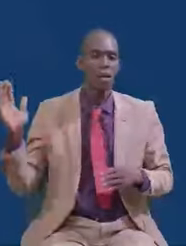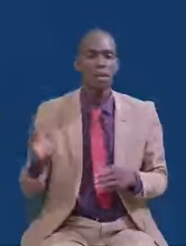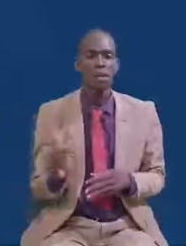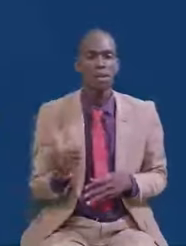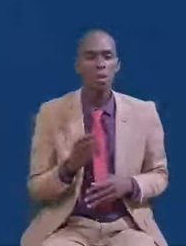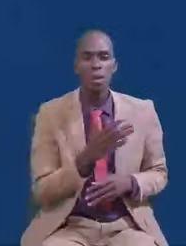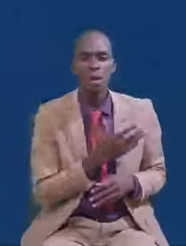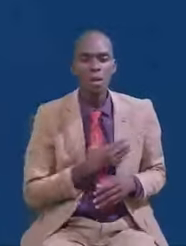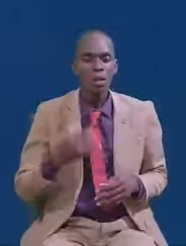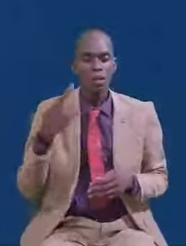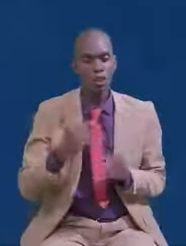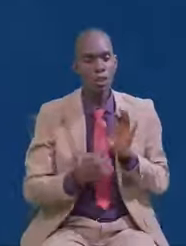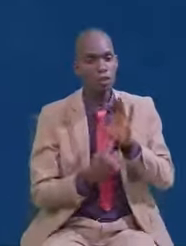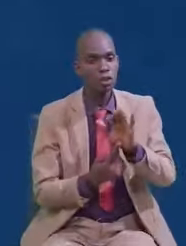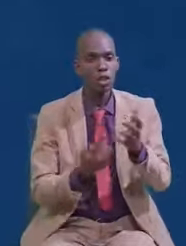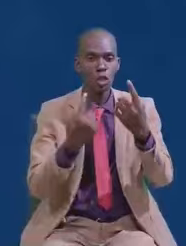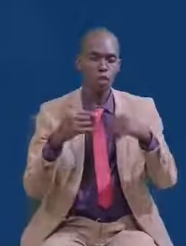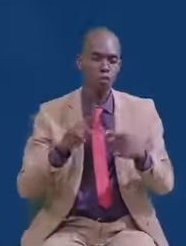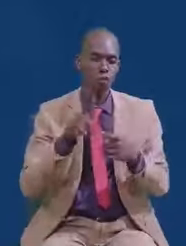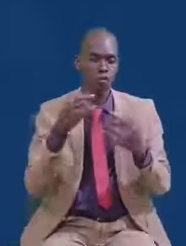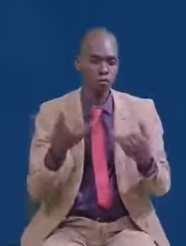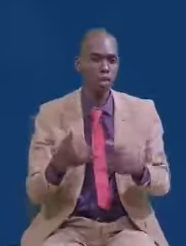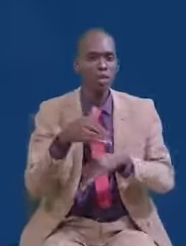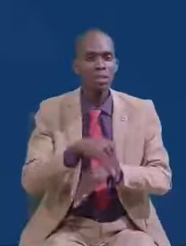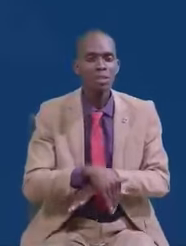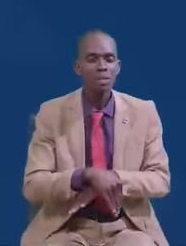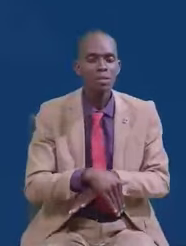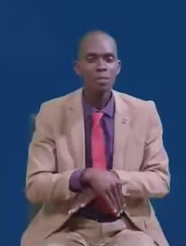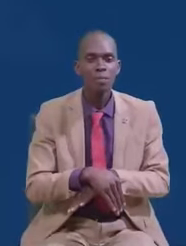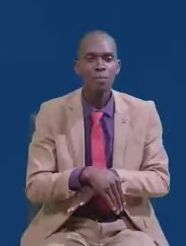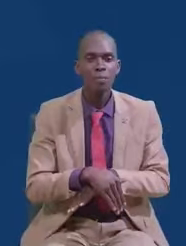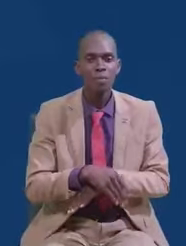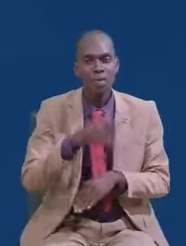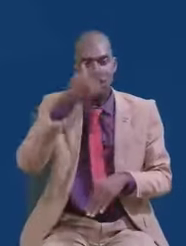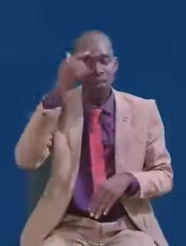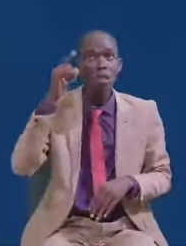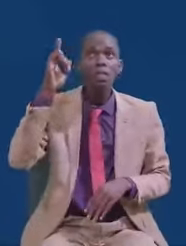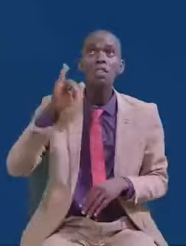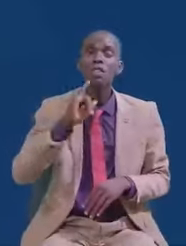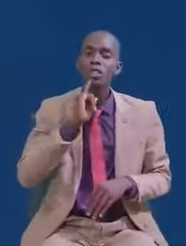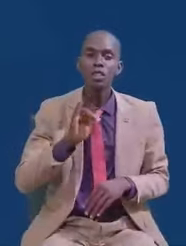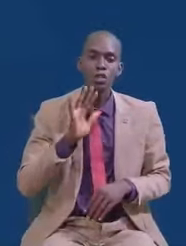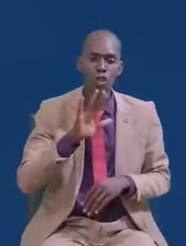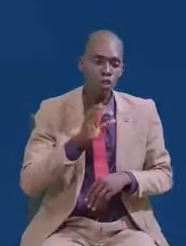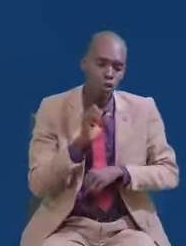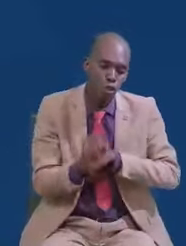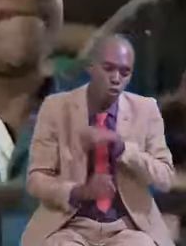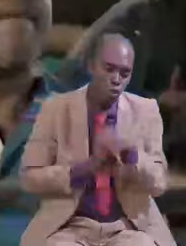La révélation vous parvient ce soir que Christ est votre substitut souffrant.